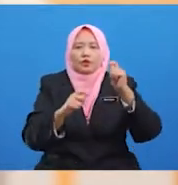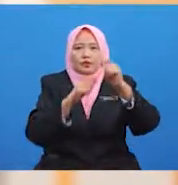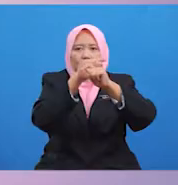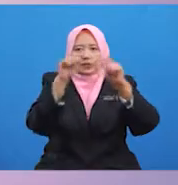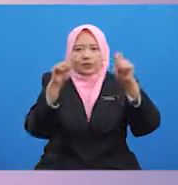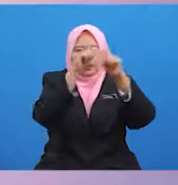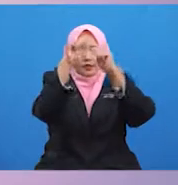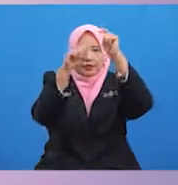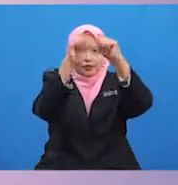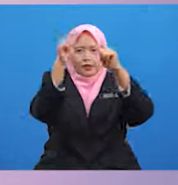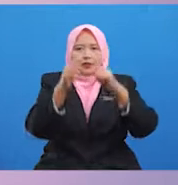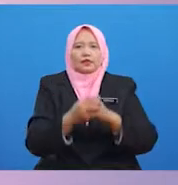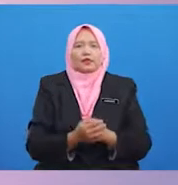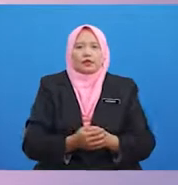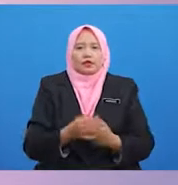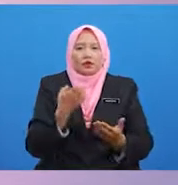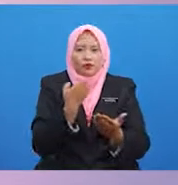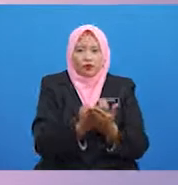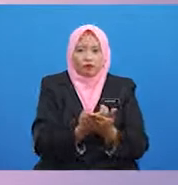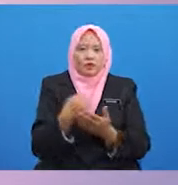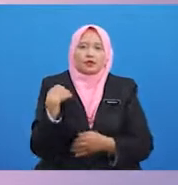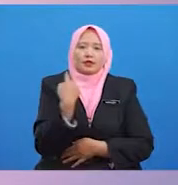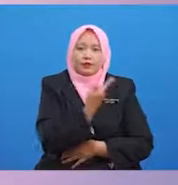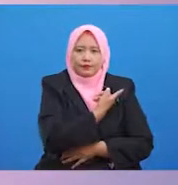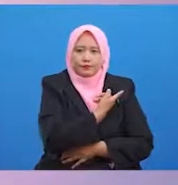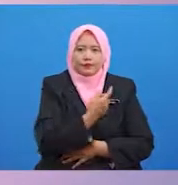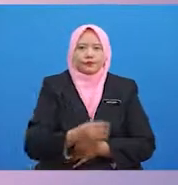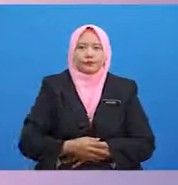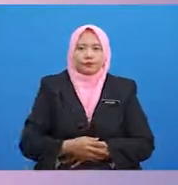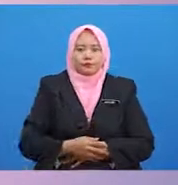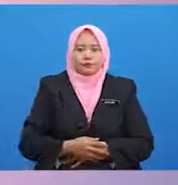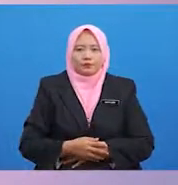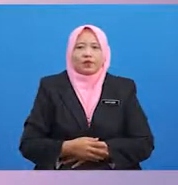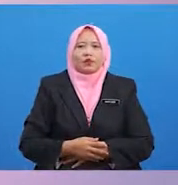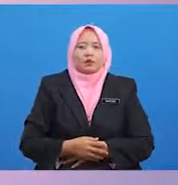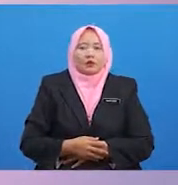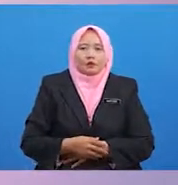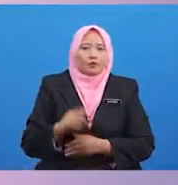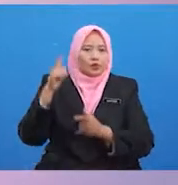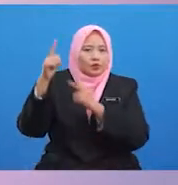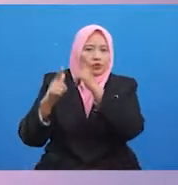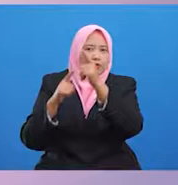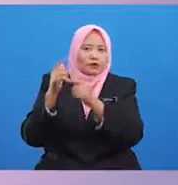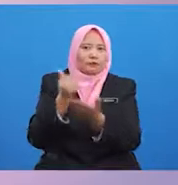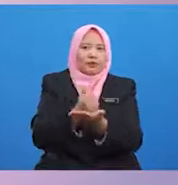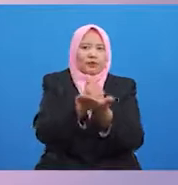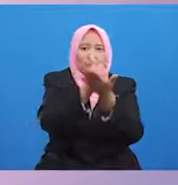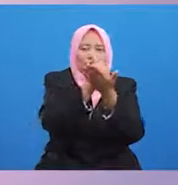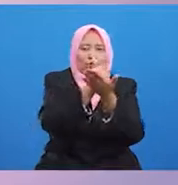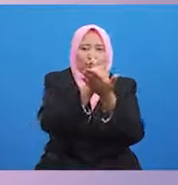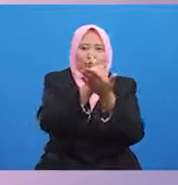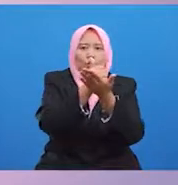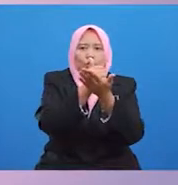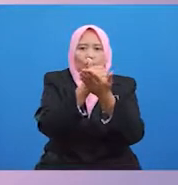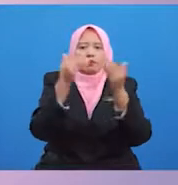Misalnya, sektor pelancongan dapat membantu mempromosikan Malaysia kepada negara